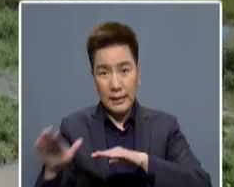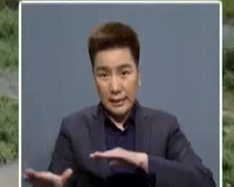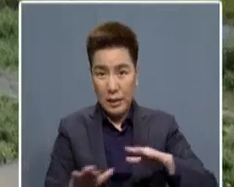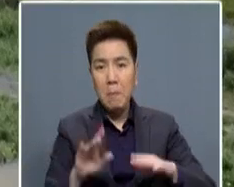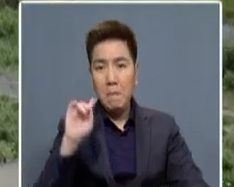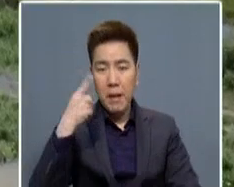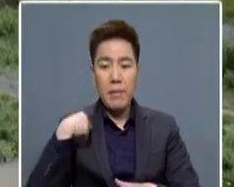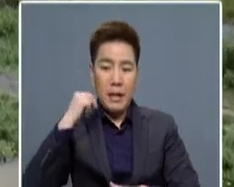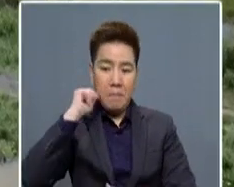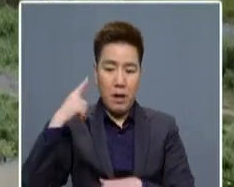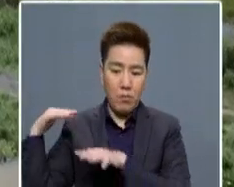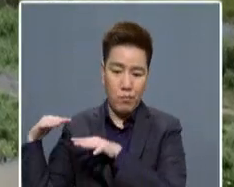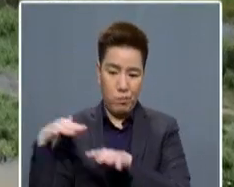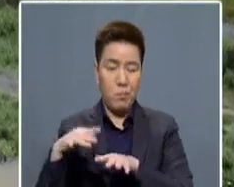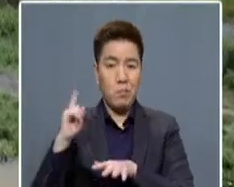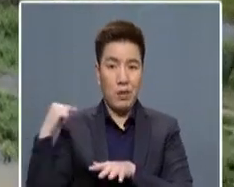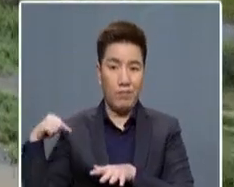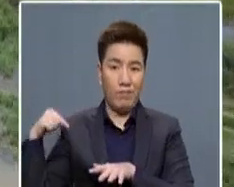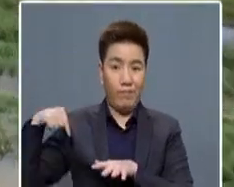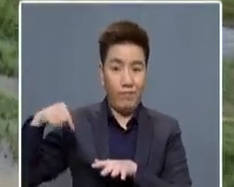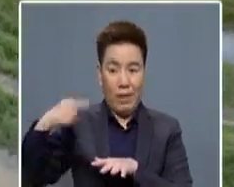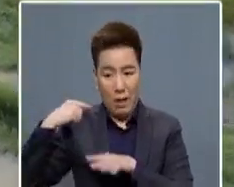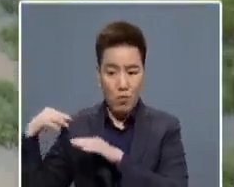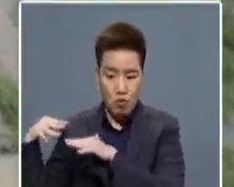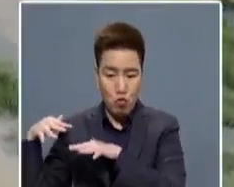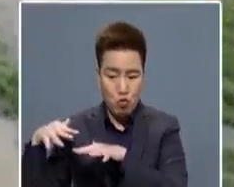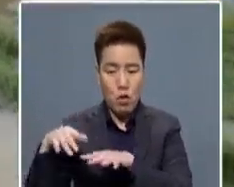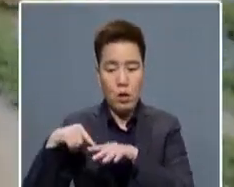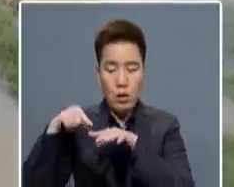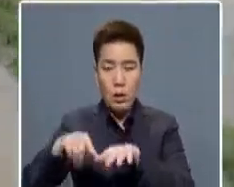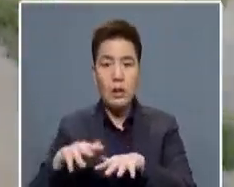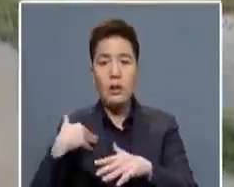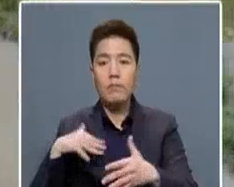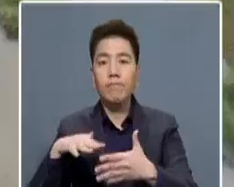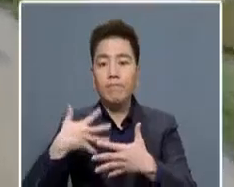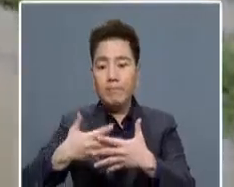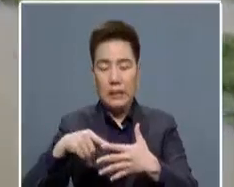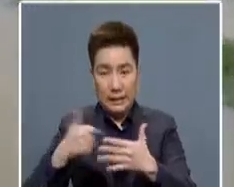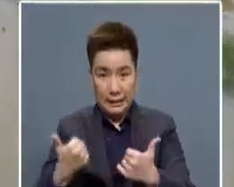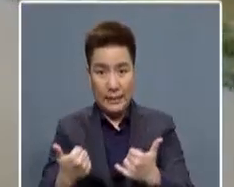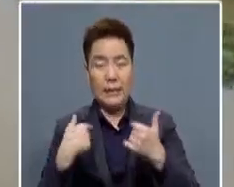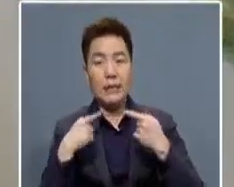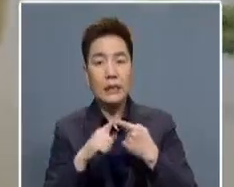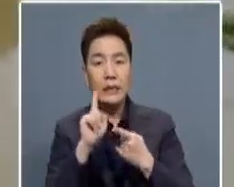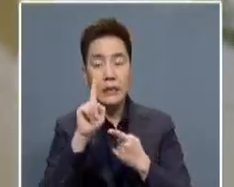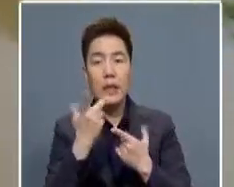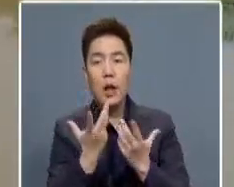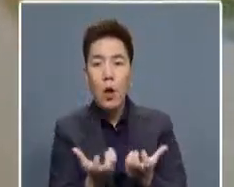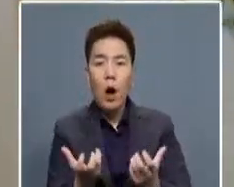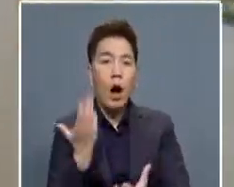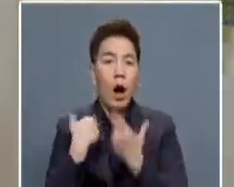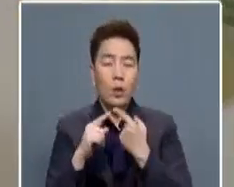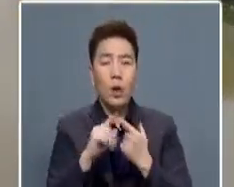รับมือกับมวลน้ำจากเขตอำเภอเฉลิมพระเกียรติและเกาะอำเภอโชคชัยที่จะไหลมาสมทบด้วยส่วนที่พิพิธภัณฑสถาน